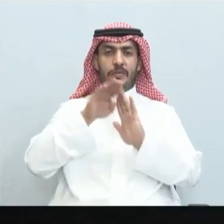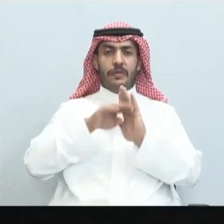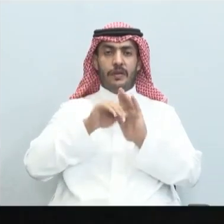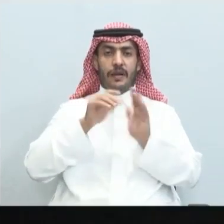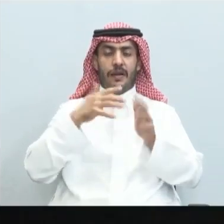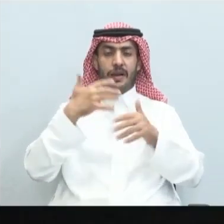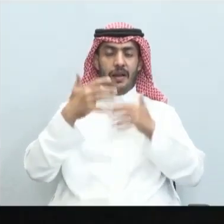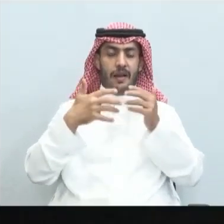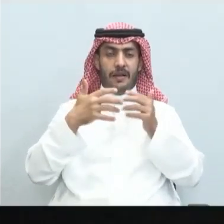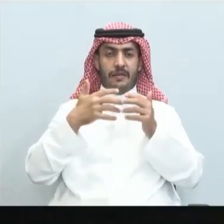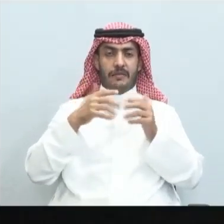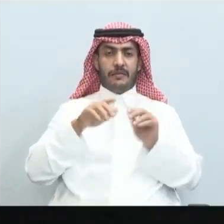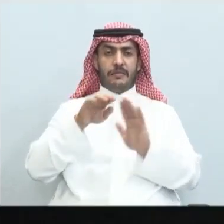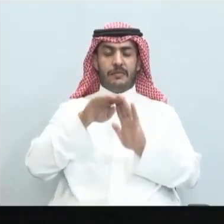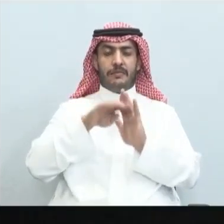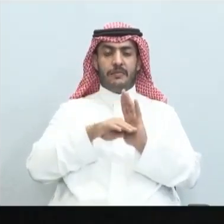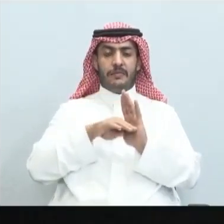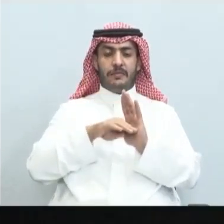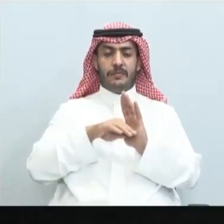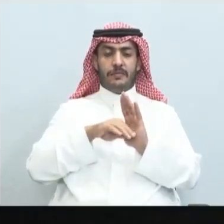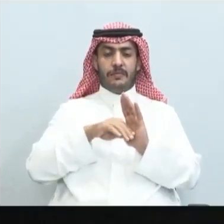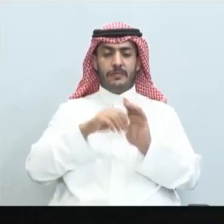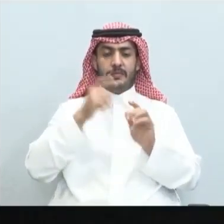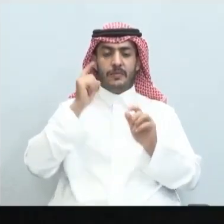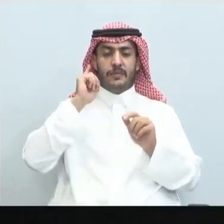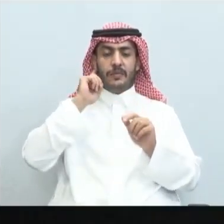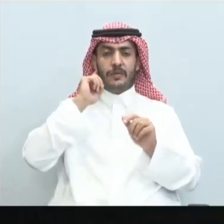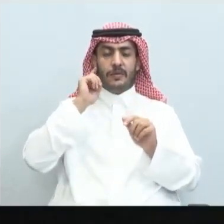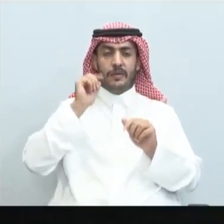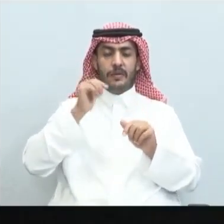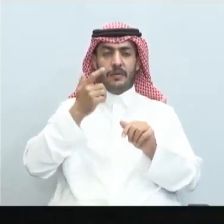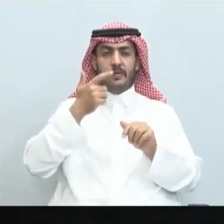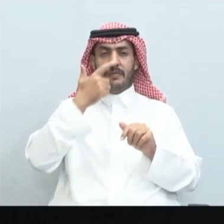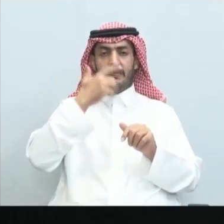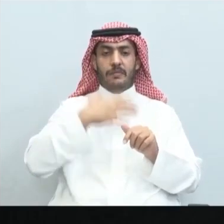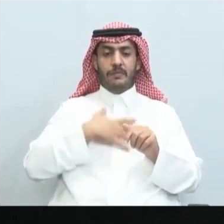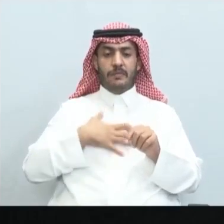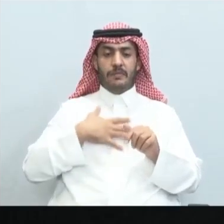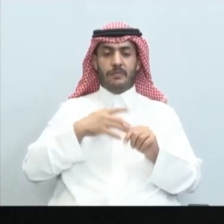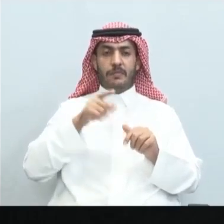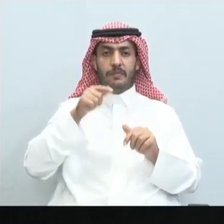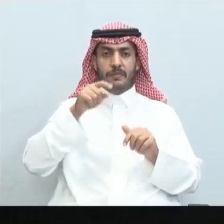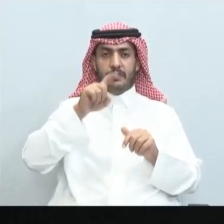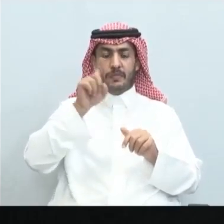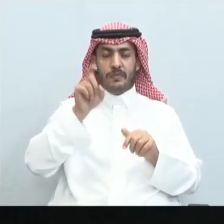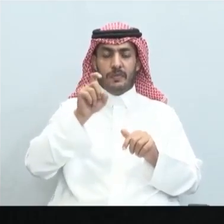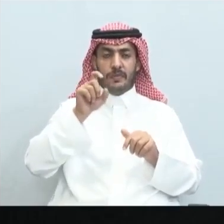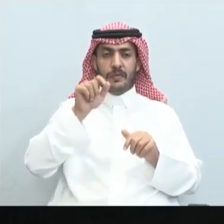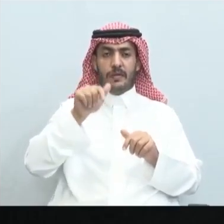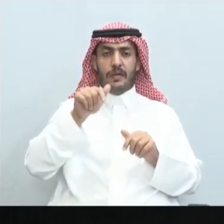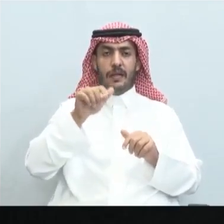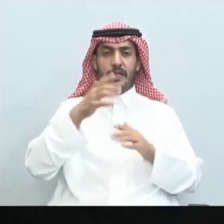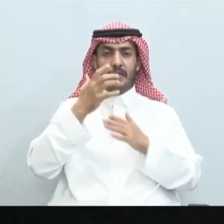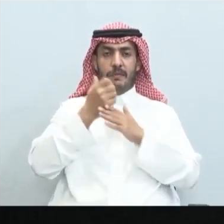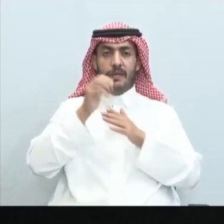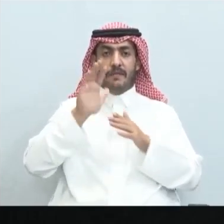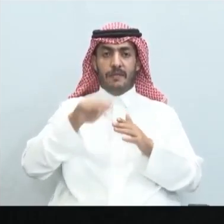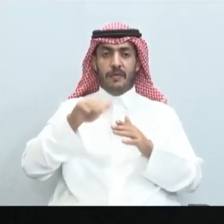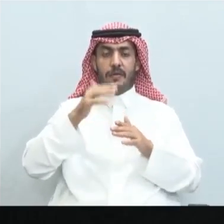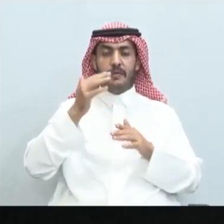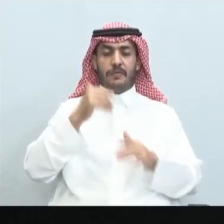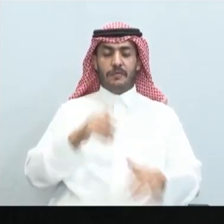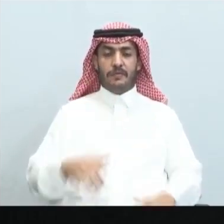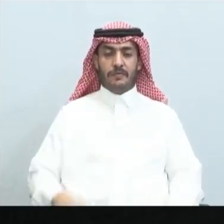خلال تحريك او هز الصندوق سمعوا صوت فاعطوا توقع لكن هل فعلا هناك دباسه